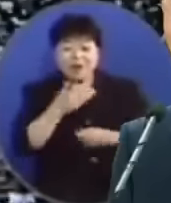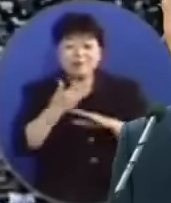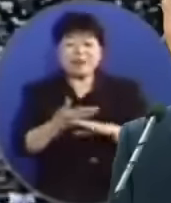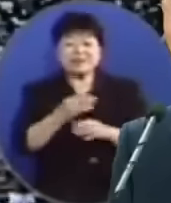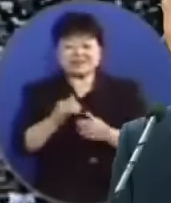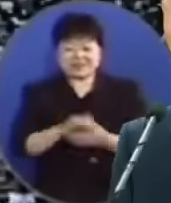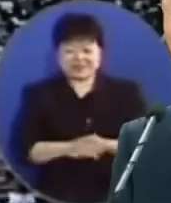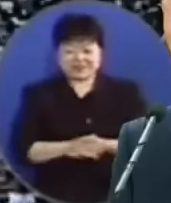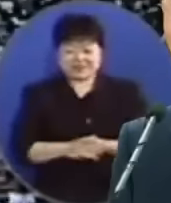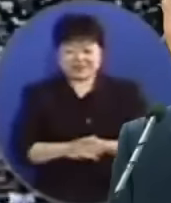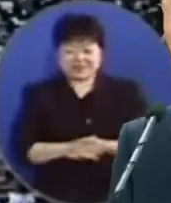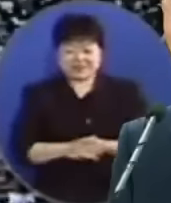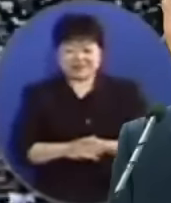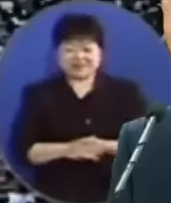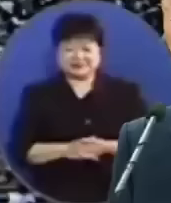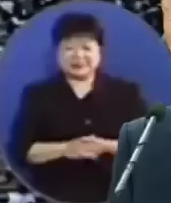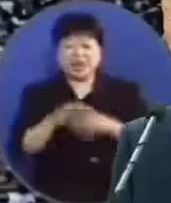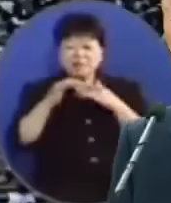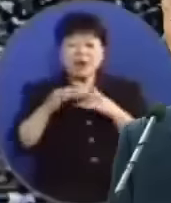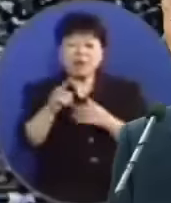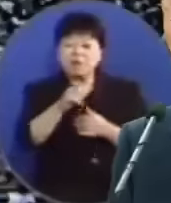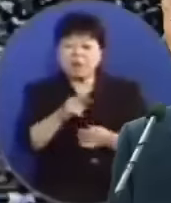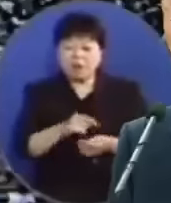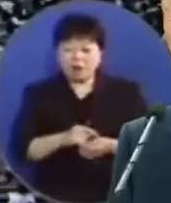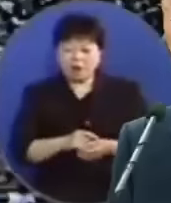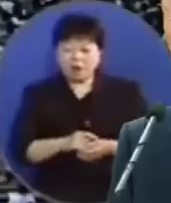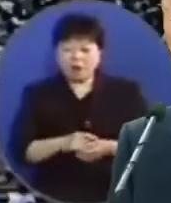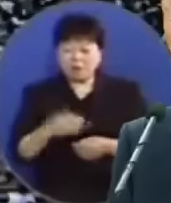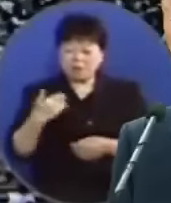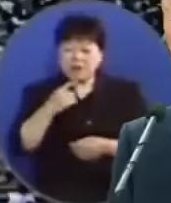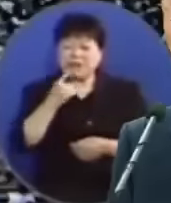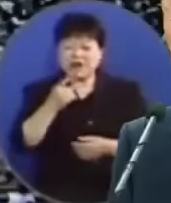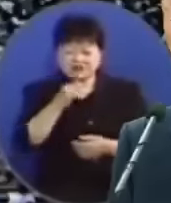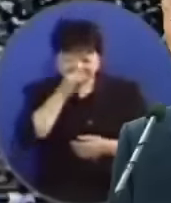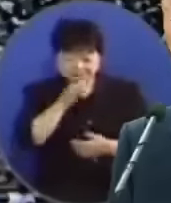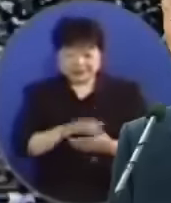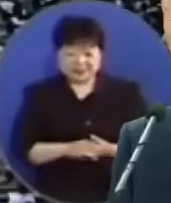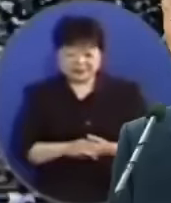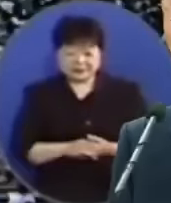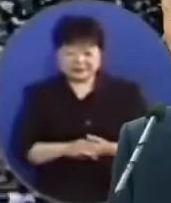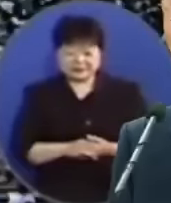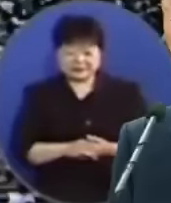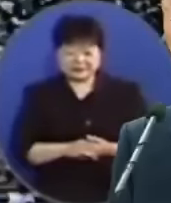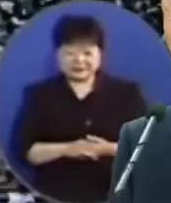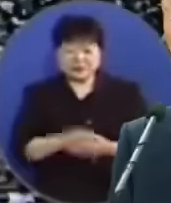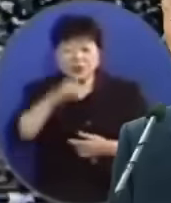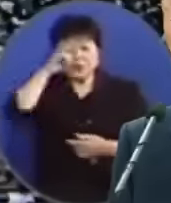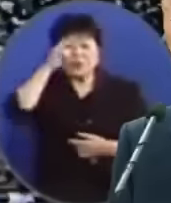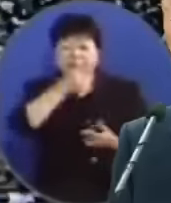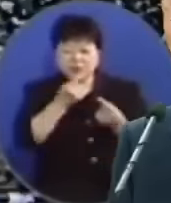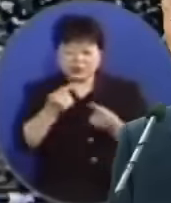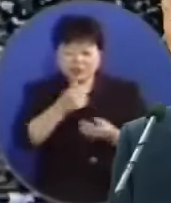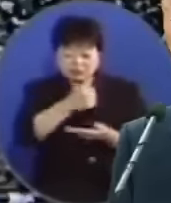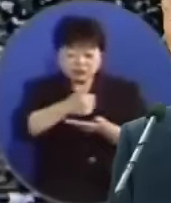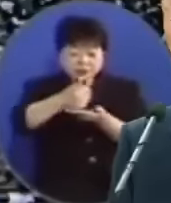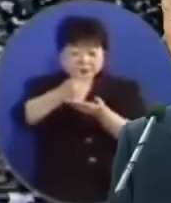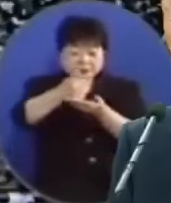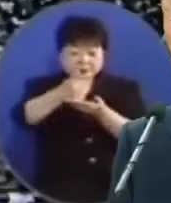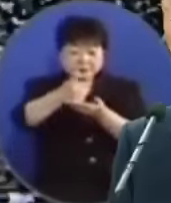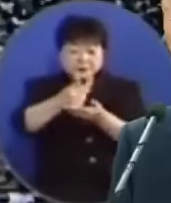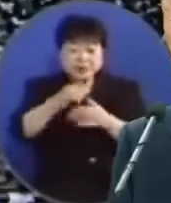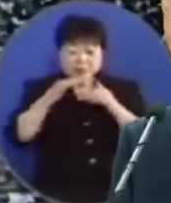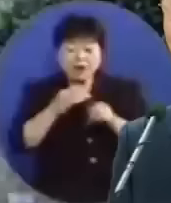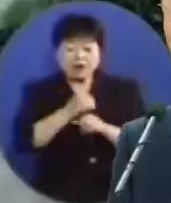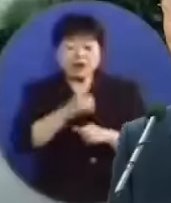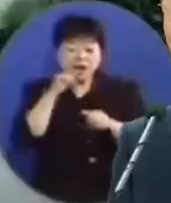사람이 반대하기 위해서 방언 무슨 소용이 있느냐 못 알아듣는데 그렇게 말하는데 그건 굉장히 오만한 말입니다. 주님이